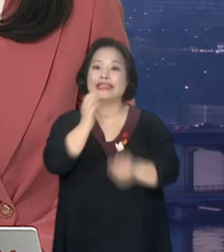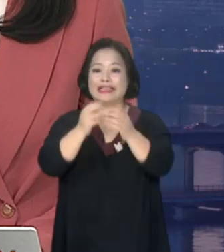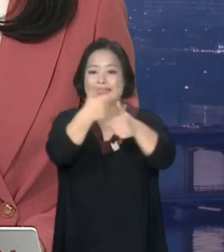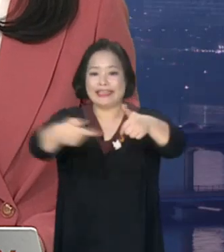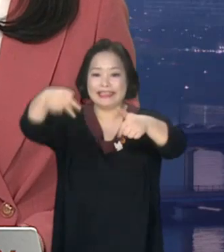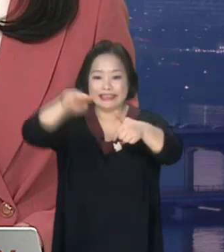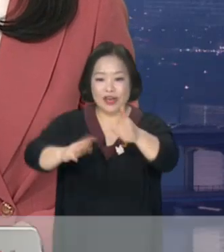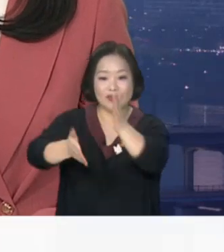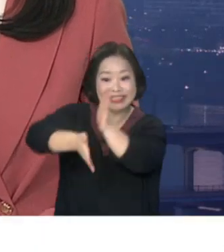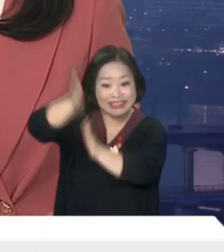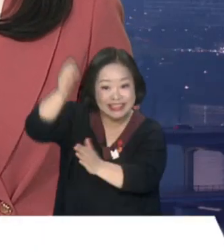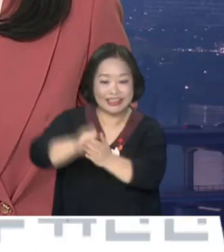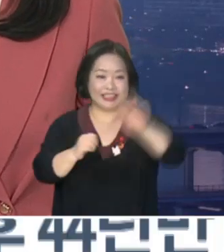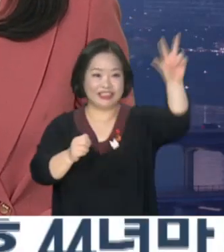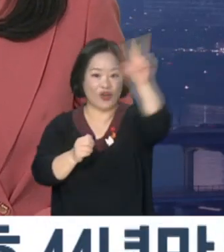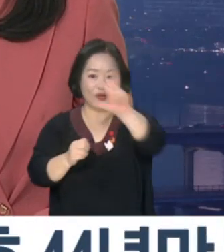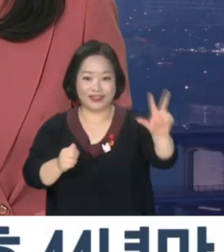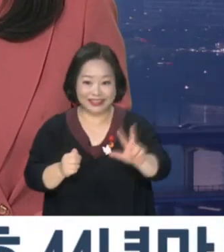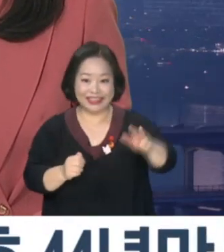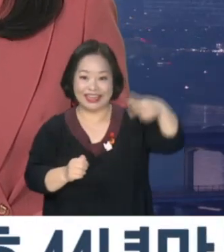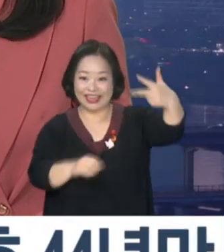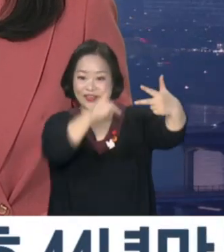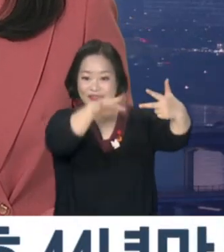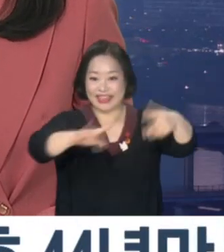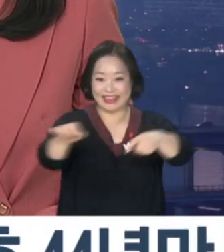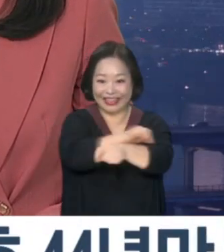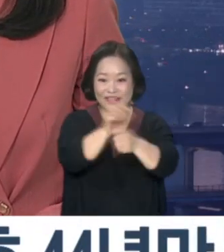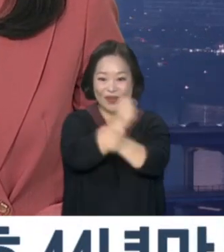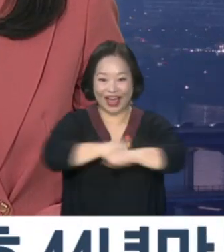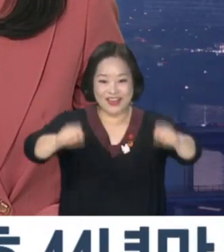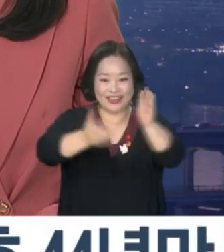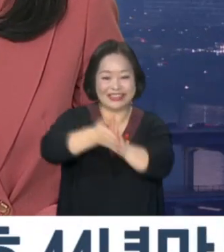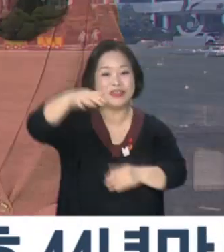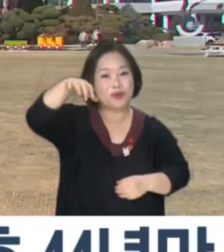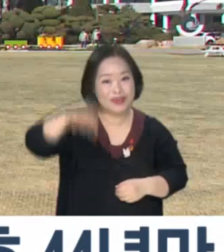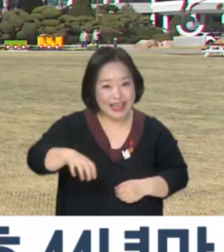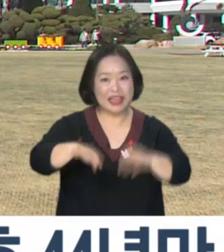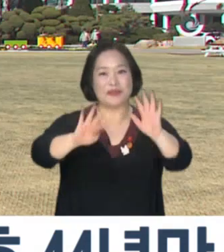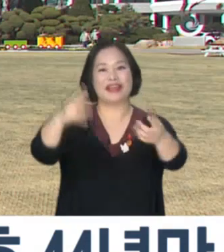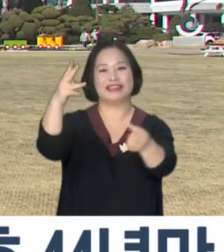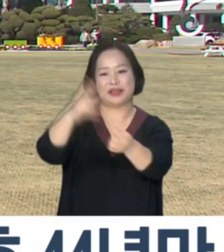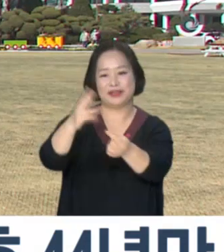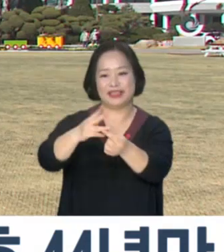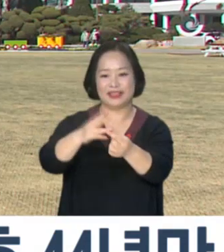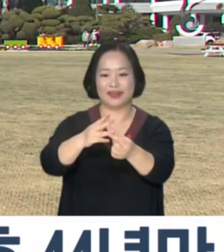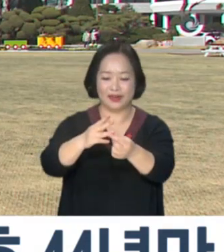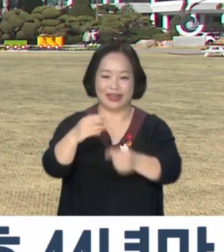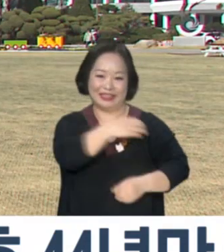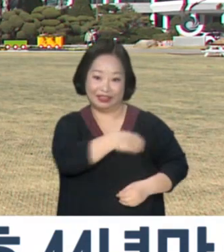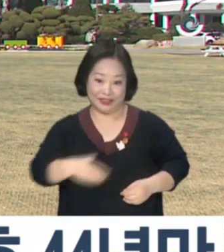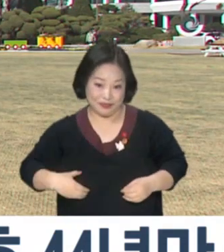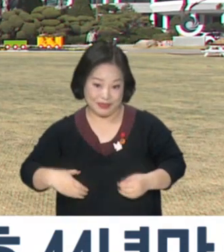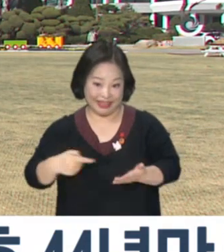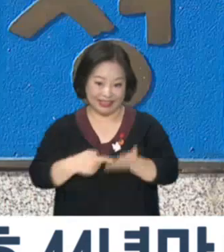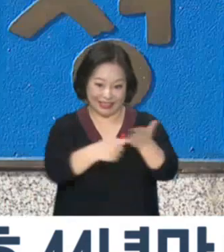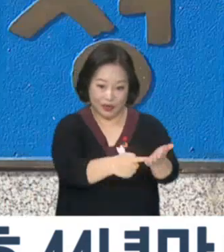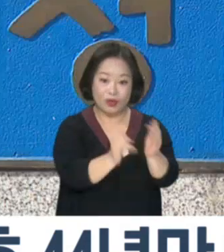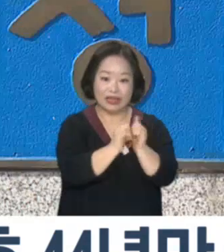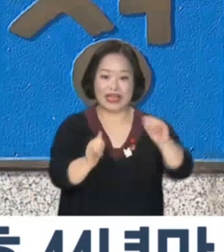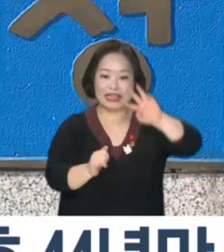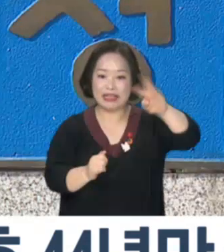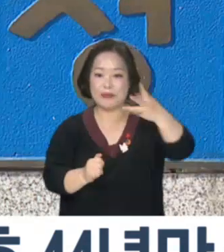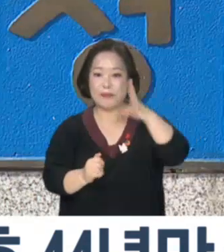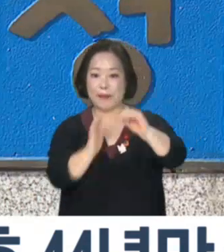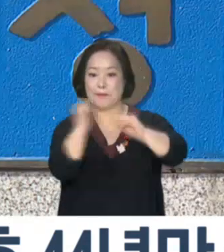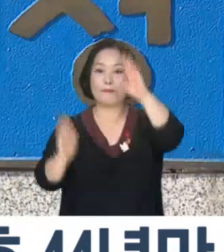네 인천시가 전국 일곱개 특광역시 중 서울과 부산에 이어 세 번째로 주민 등록 인구 300만 명을